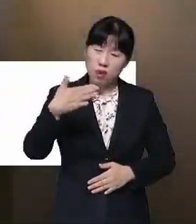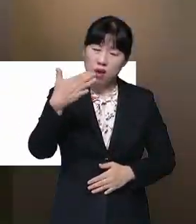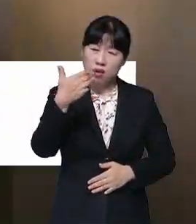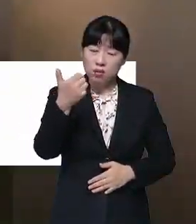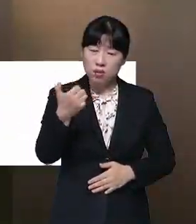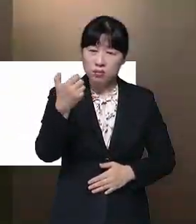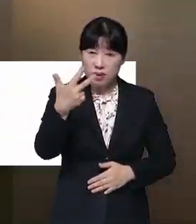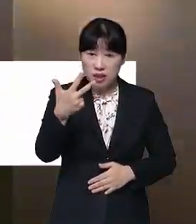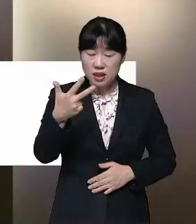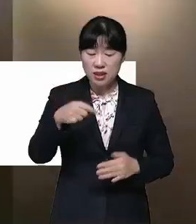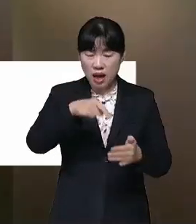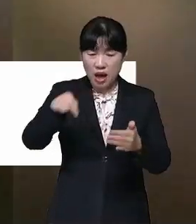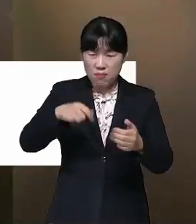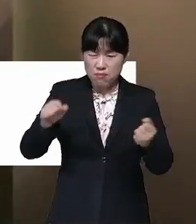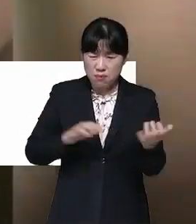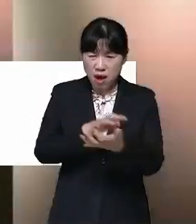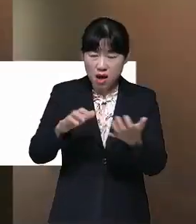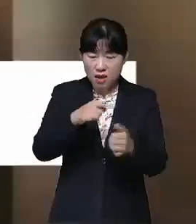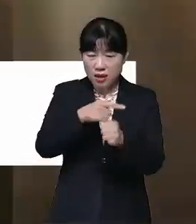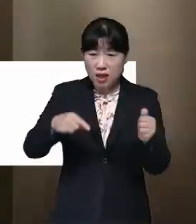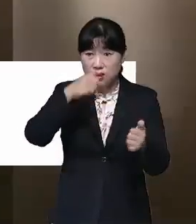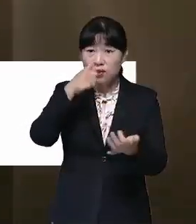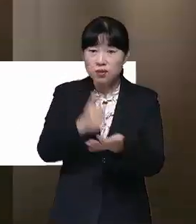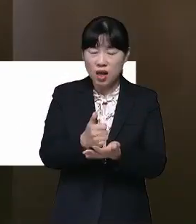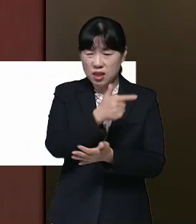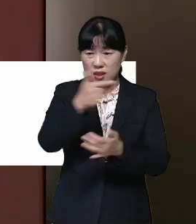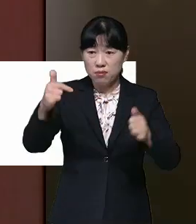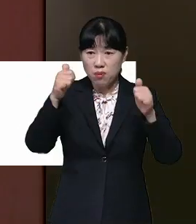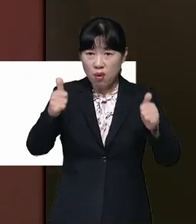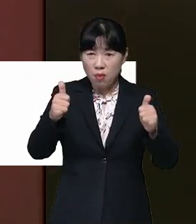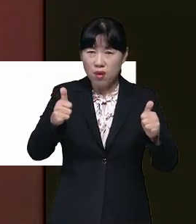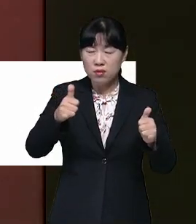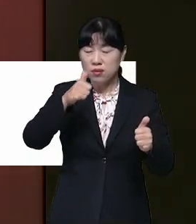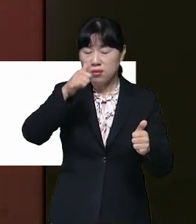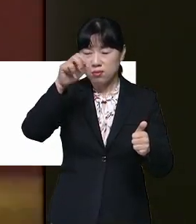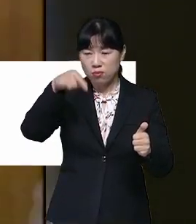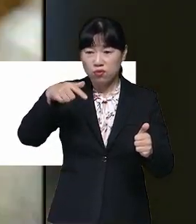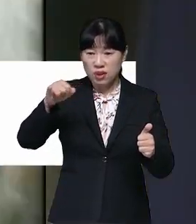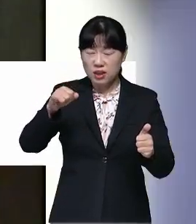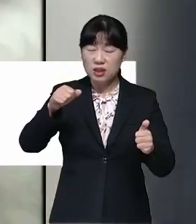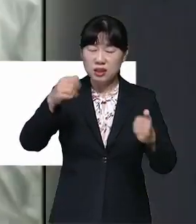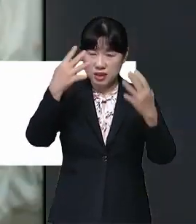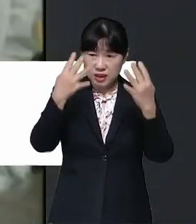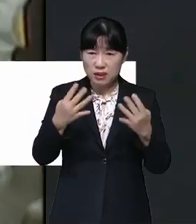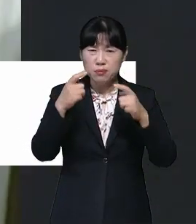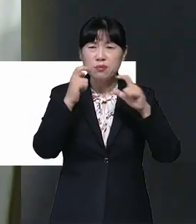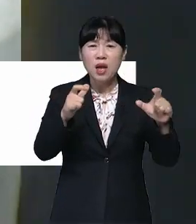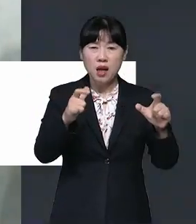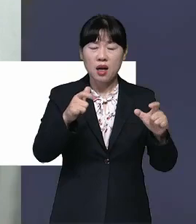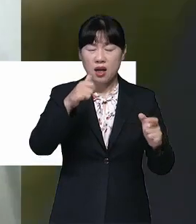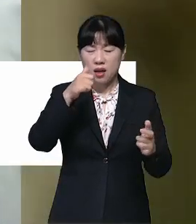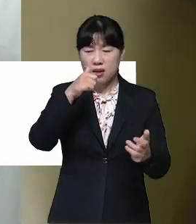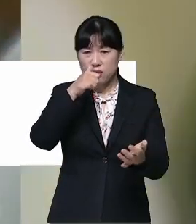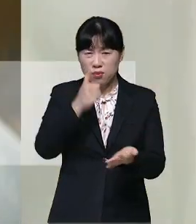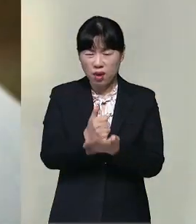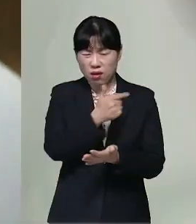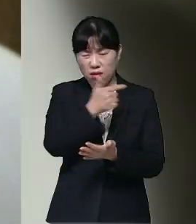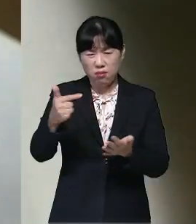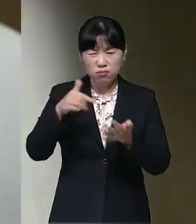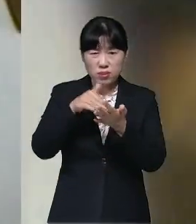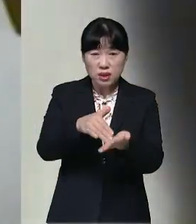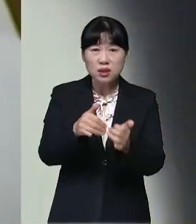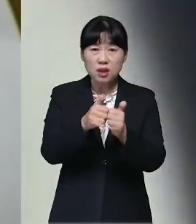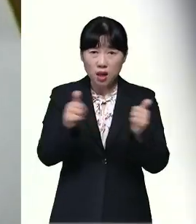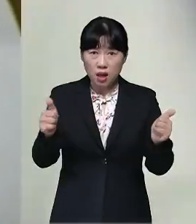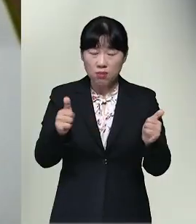내란 목적 살인 죄 등으로 대법원에서 무기징역형을 확정 된 중대에 범죄자 입니다 전직